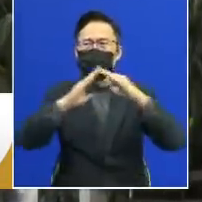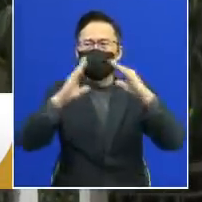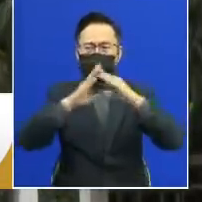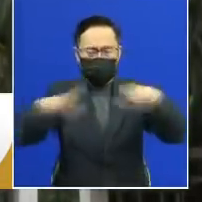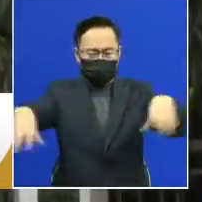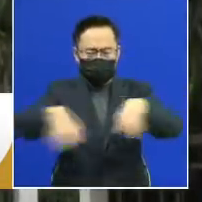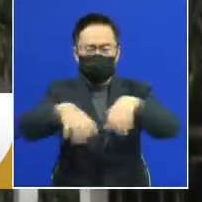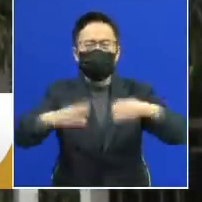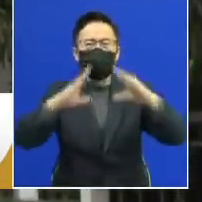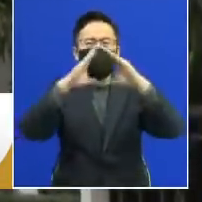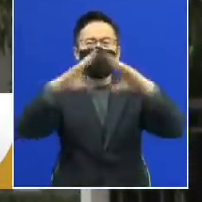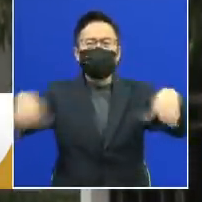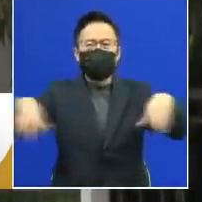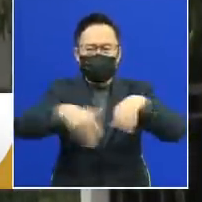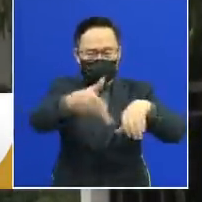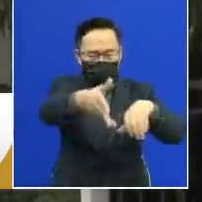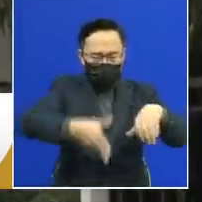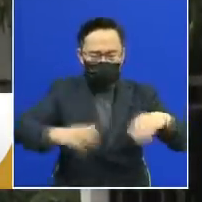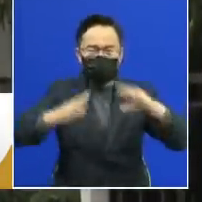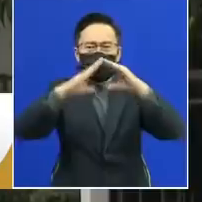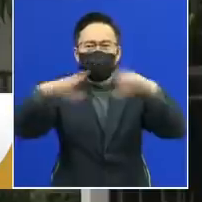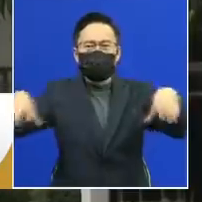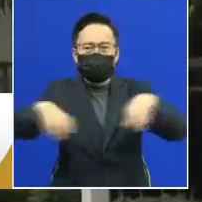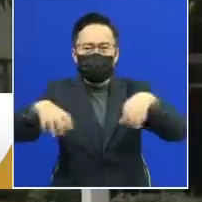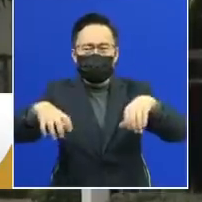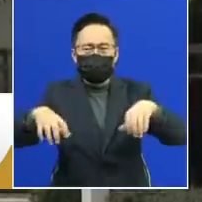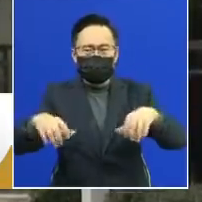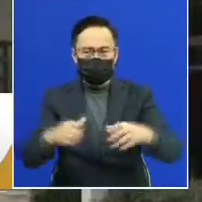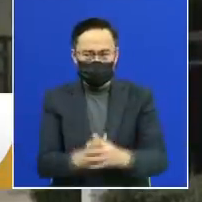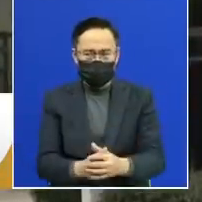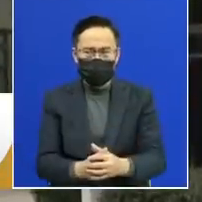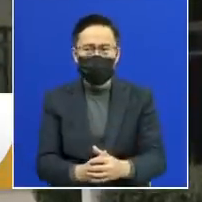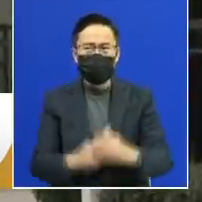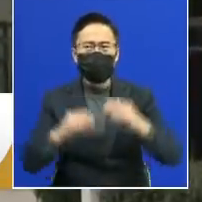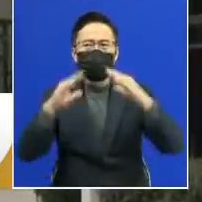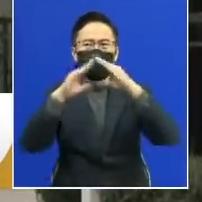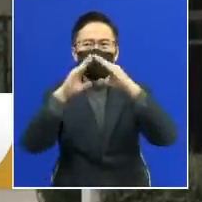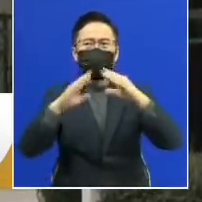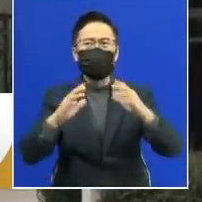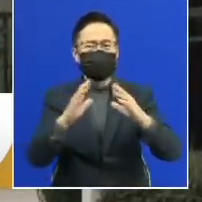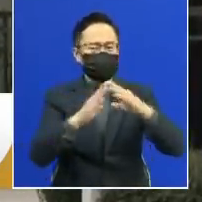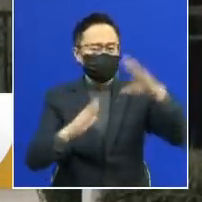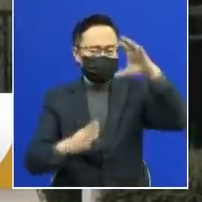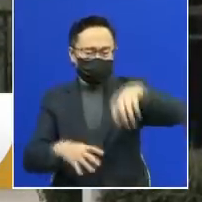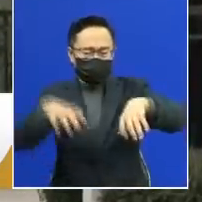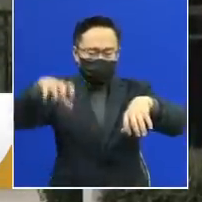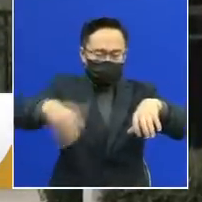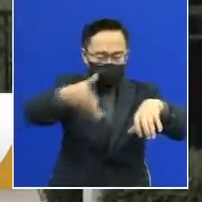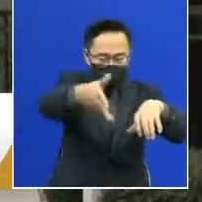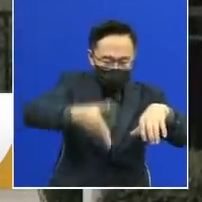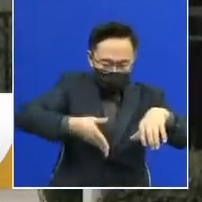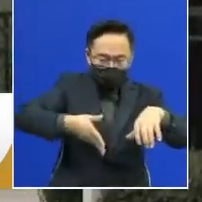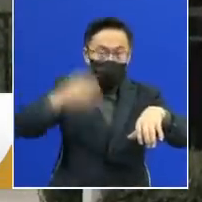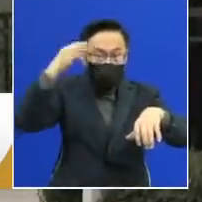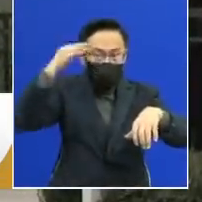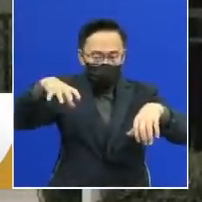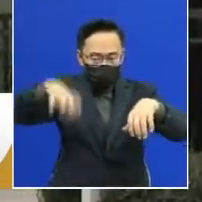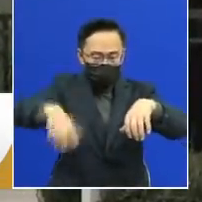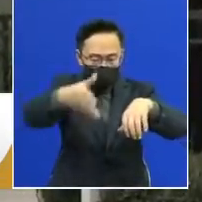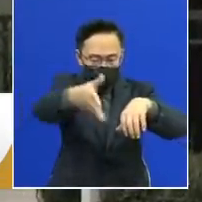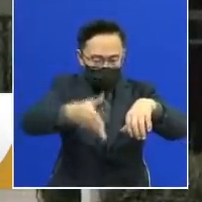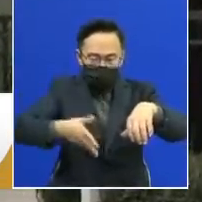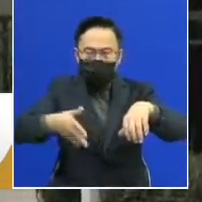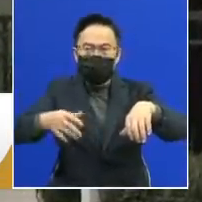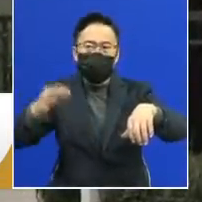วติดกันนะคะรั้วเนี่ยเตี้ยรั้วเดิมเนี่ยเตี้ยแมวปีนได้อยู่แล้วแต่ว่าล่าสุดเนี่ยมีการต่อเติมรั้วขึ้นม